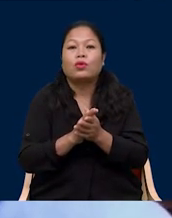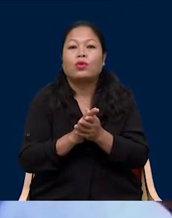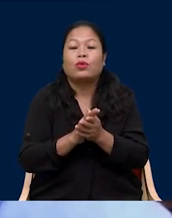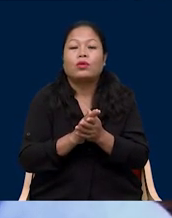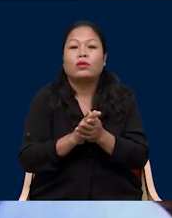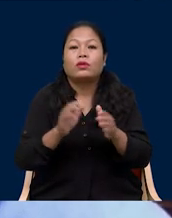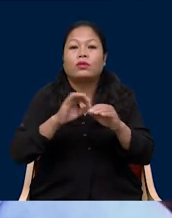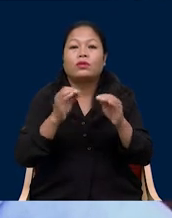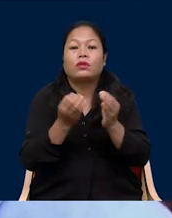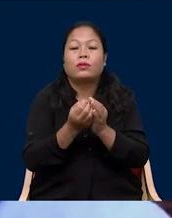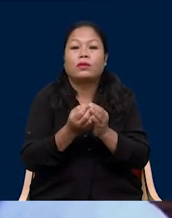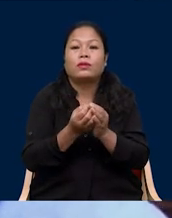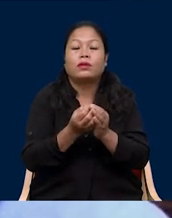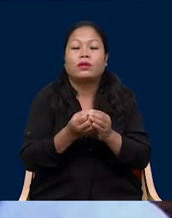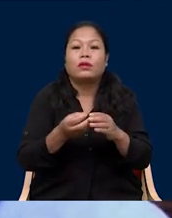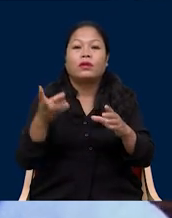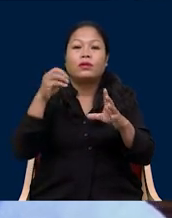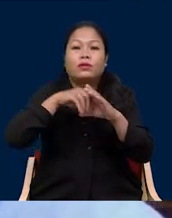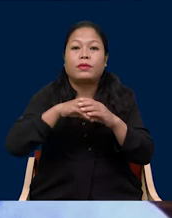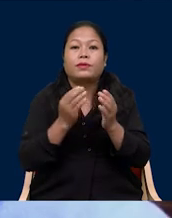होइन, लैङ्गिक समानता र सामाजिक